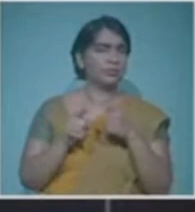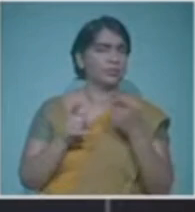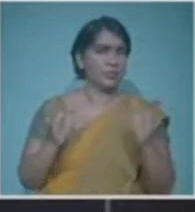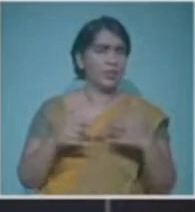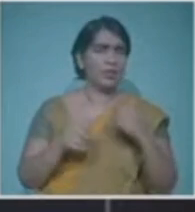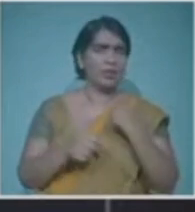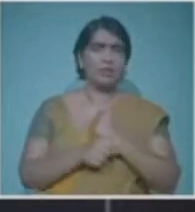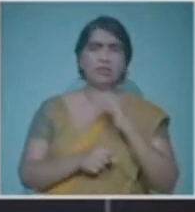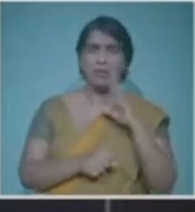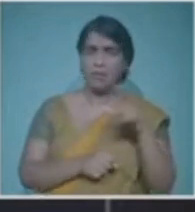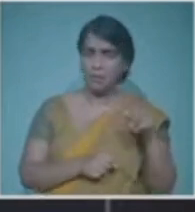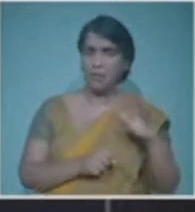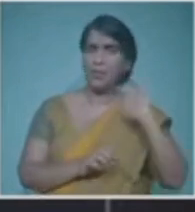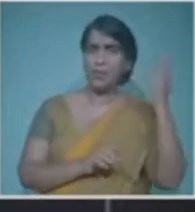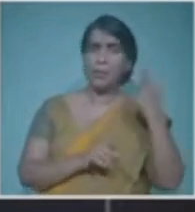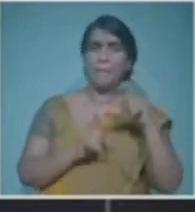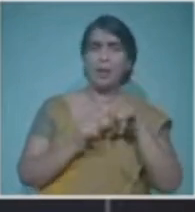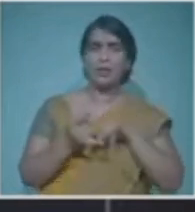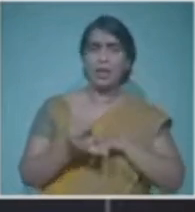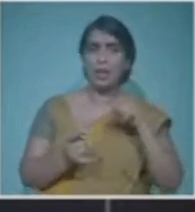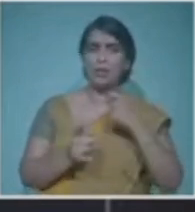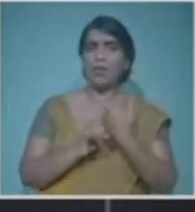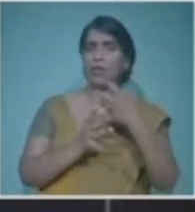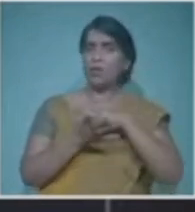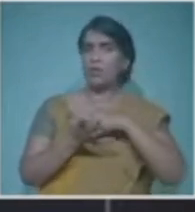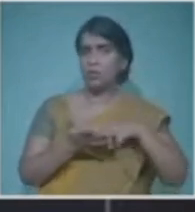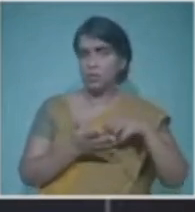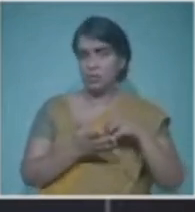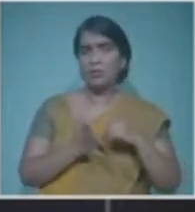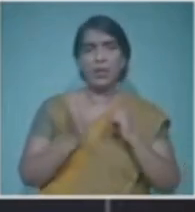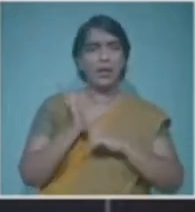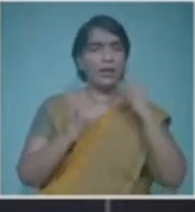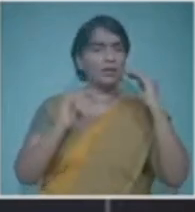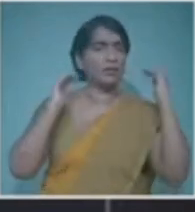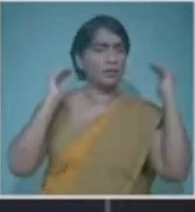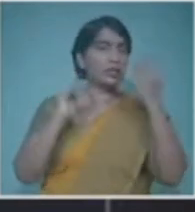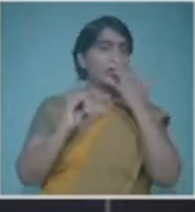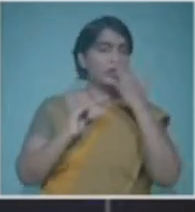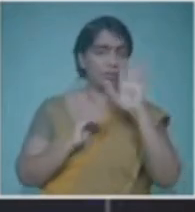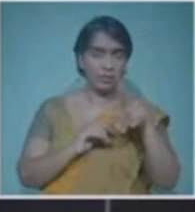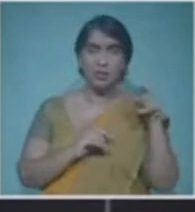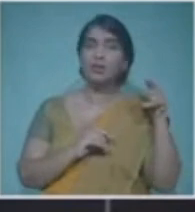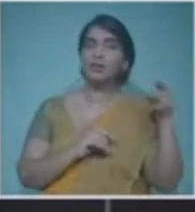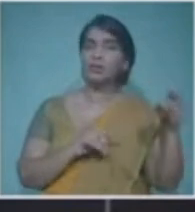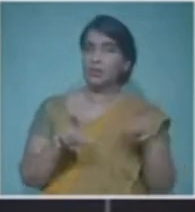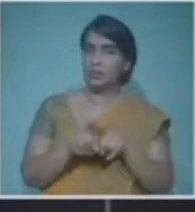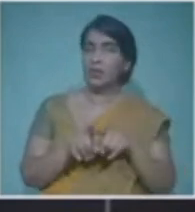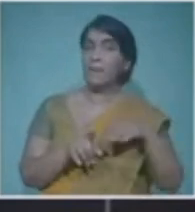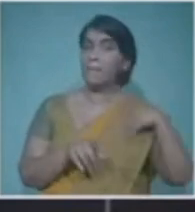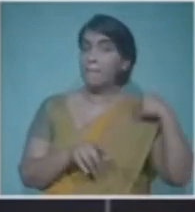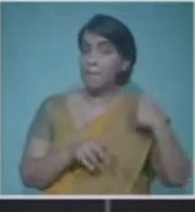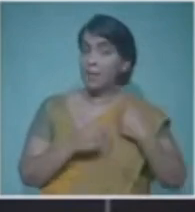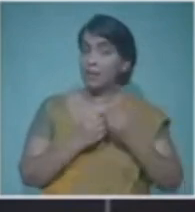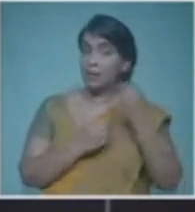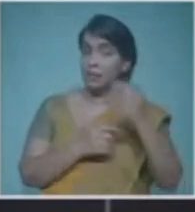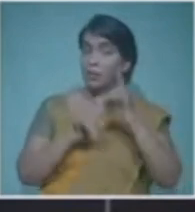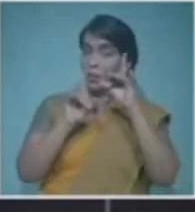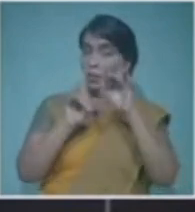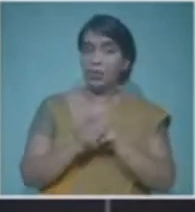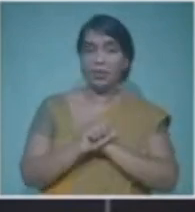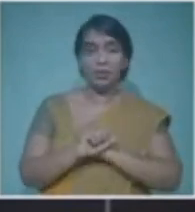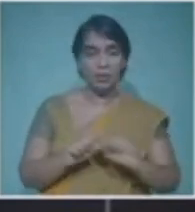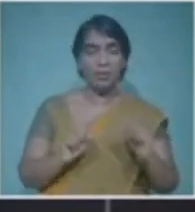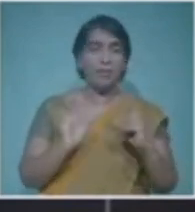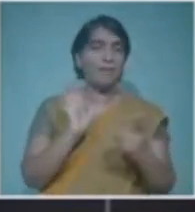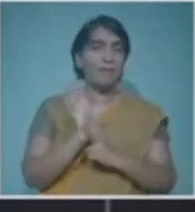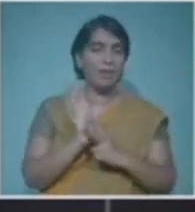गंप श्याम प्राले कोट्टासेकम अडुतर में जाति मट्ट में पासल तीनो एक निशा प्रमुखता विलबेन्नी से नुमैति